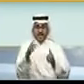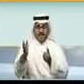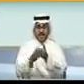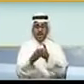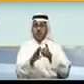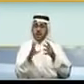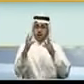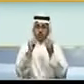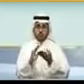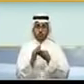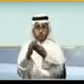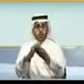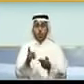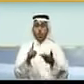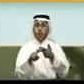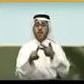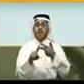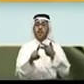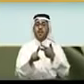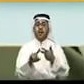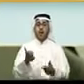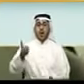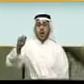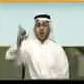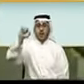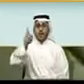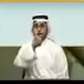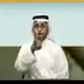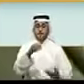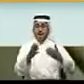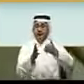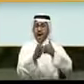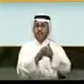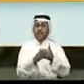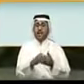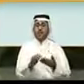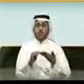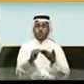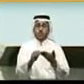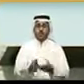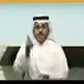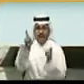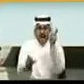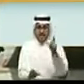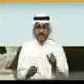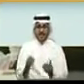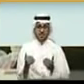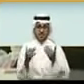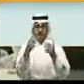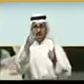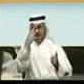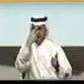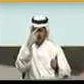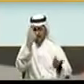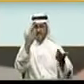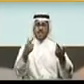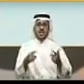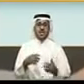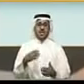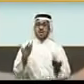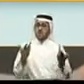وخدمة بيانات مقيم. وتأتي هذه الخدمات الإلكترونية تسهيلا على المواطنين والمقيمين دون الحاجة